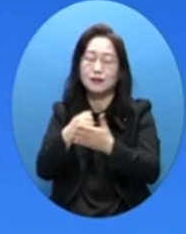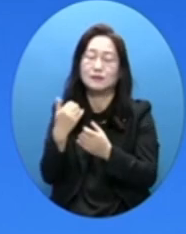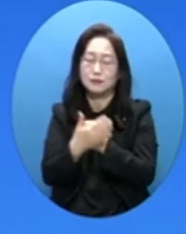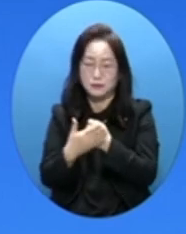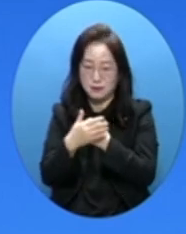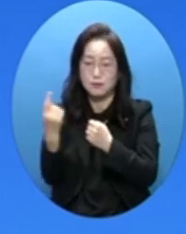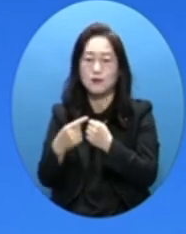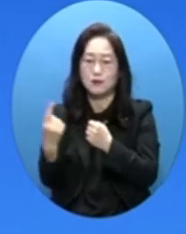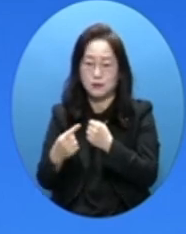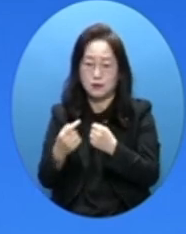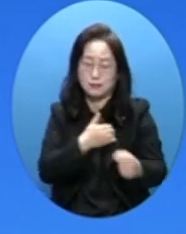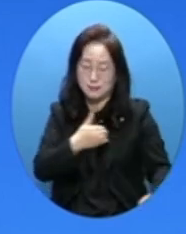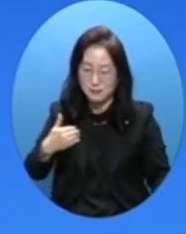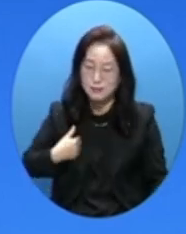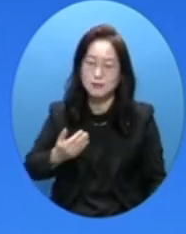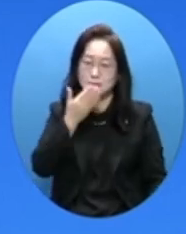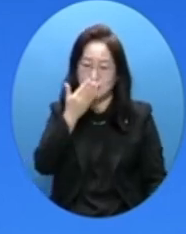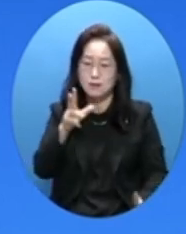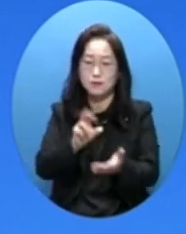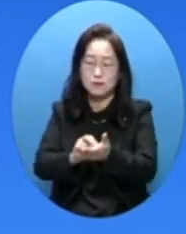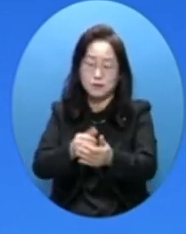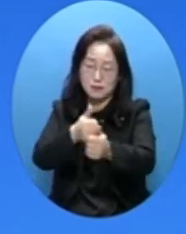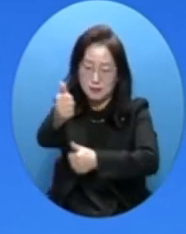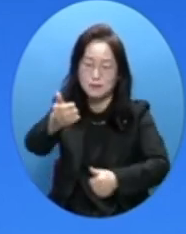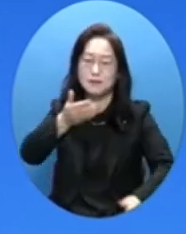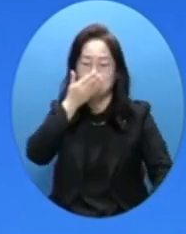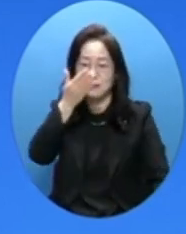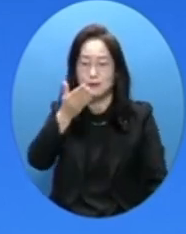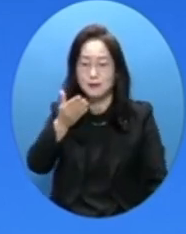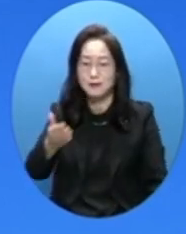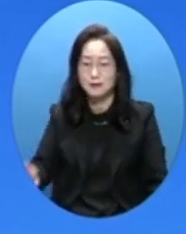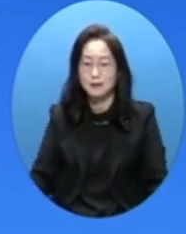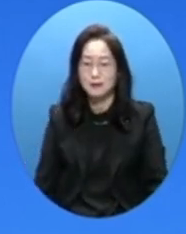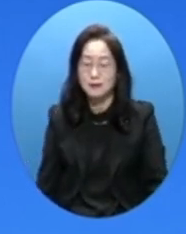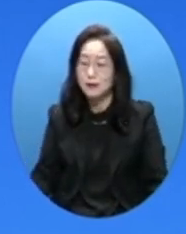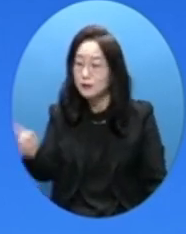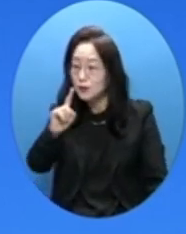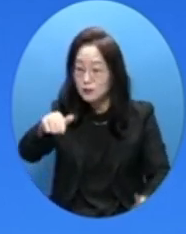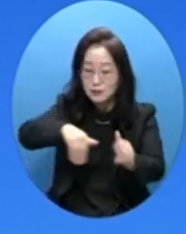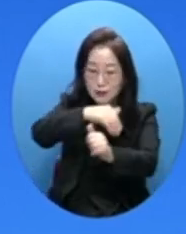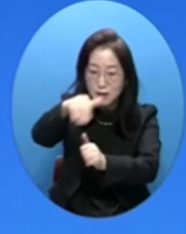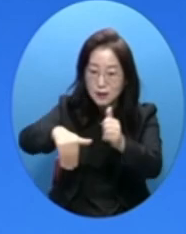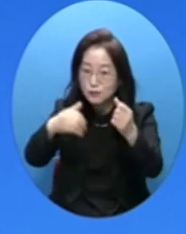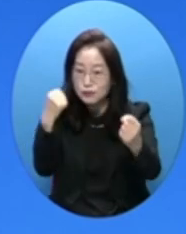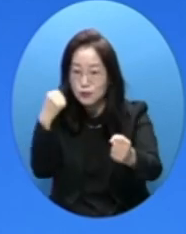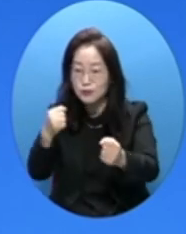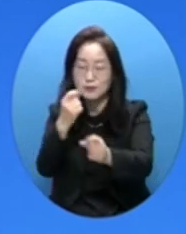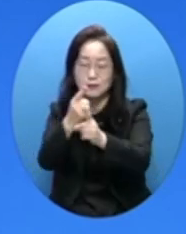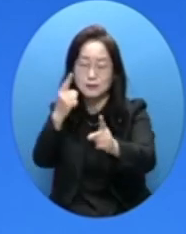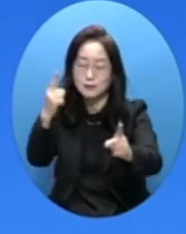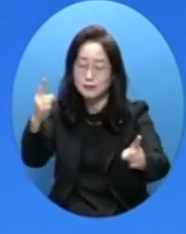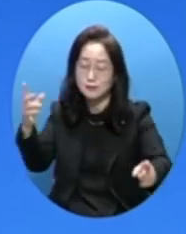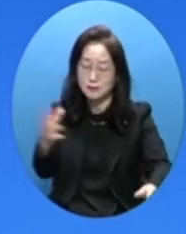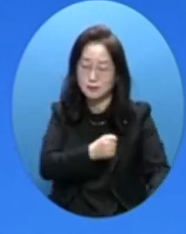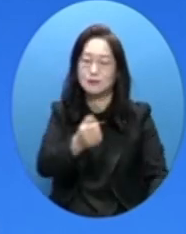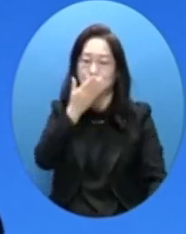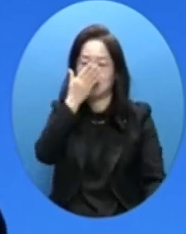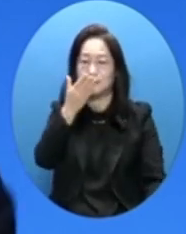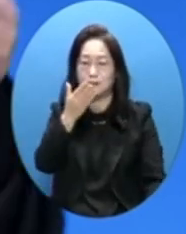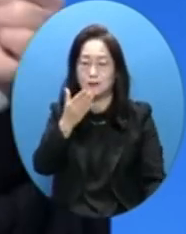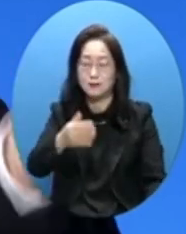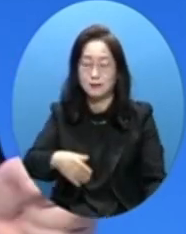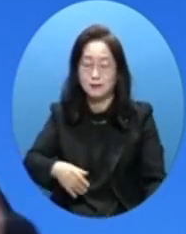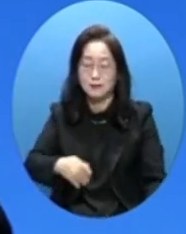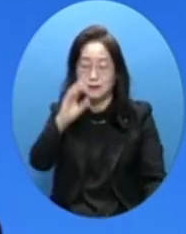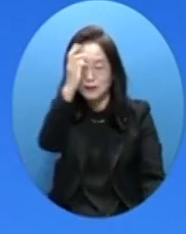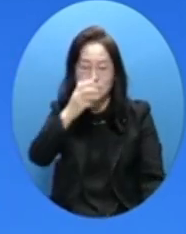일도 감당할 수 있고 어떤 문제도 이겨낼 수가 있고 어떠한 상황 속에서도 우리가 승리의 삶을 살아갈 수가 있습니다. 첫째도